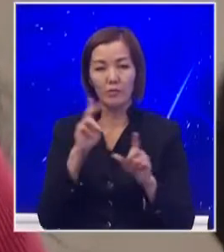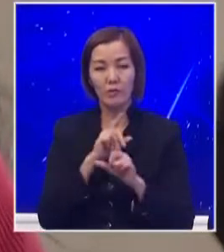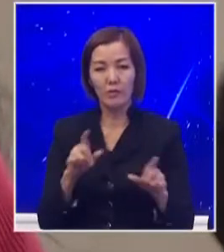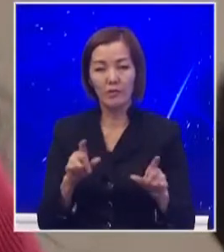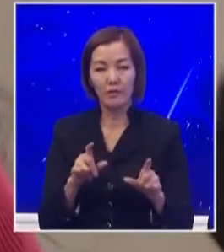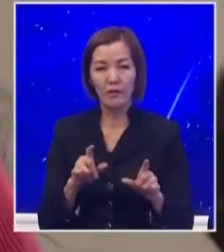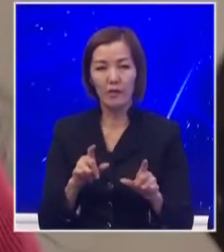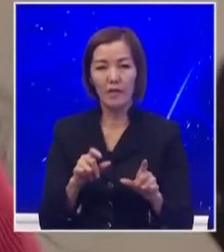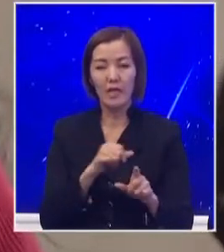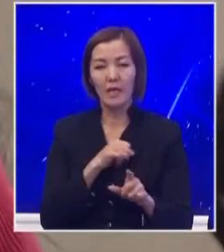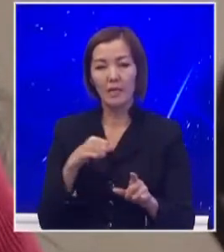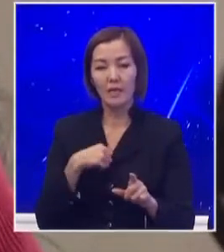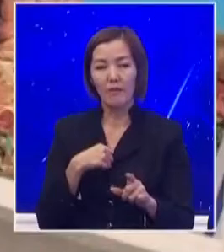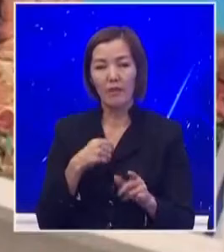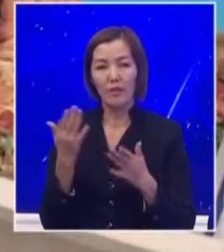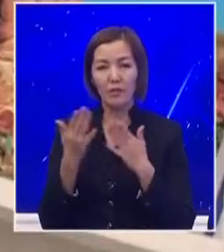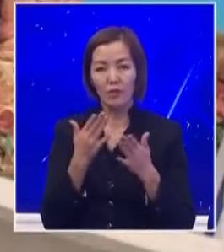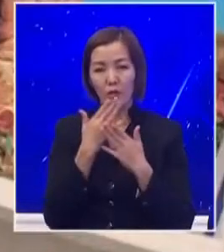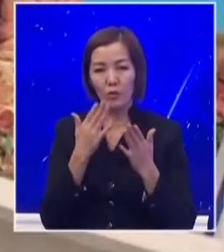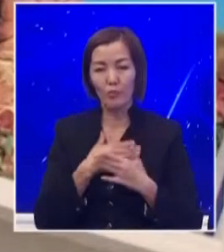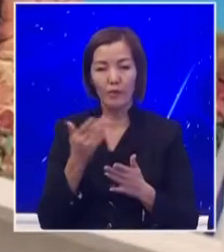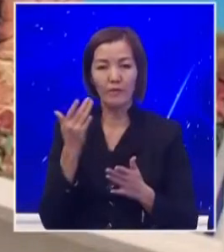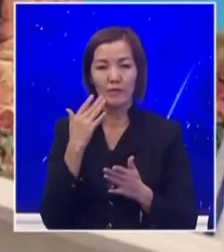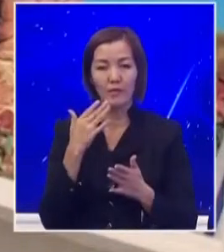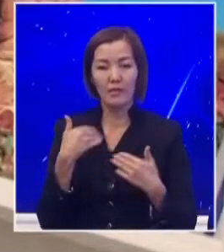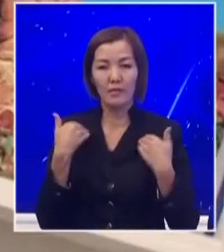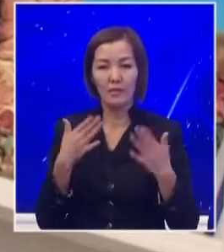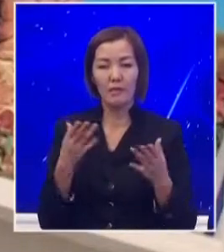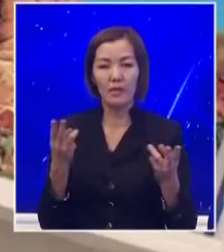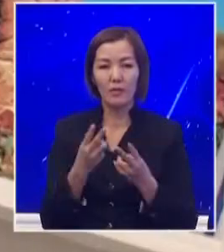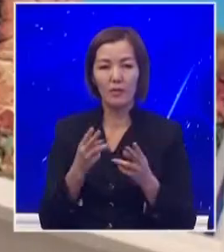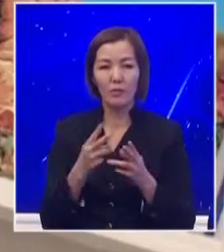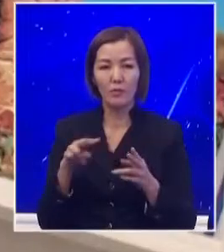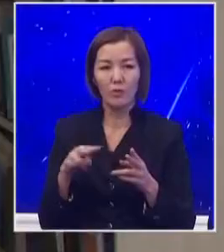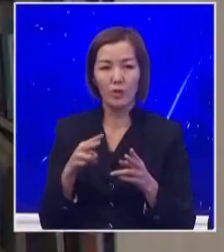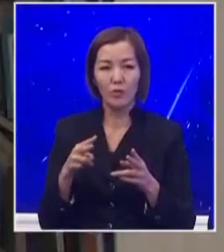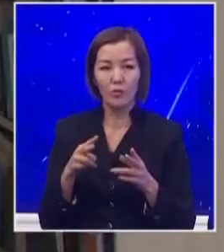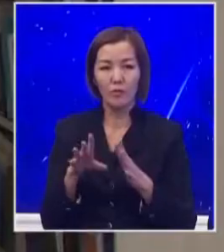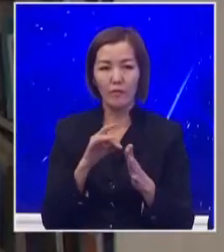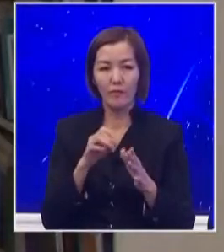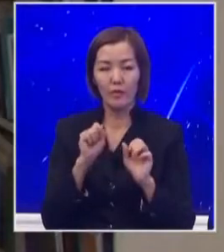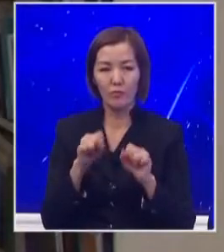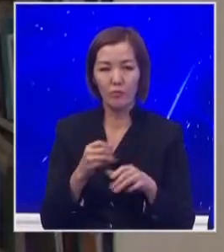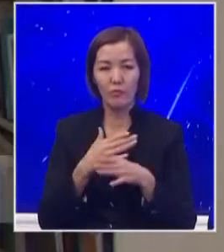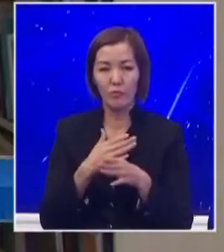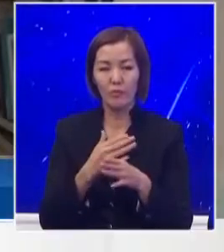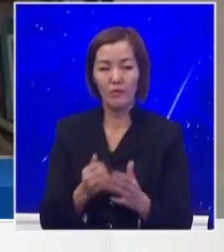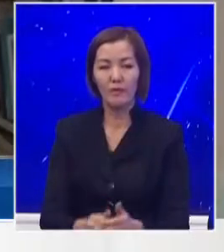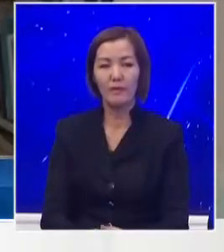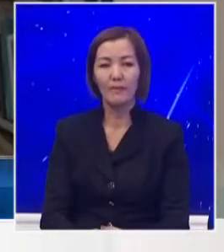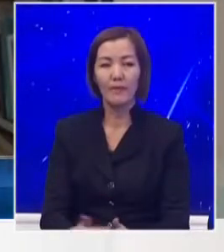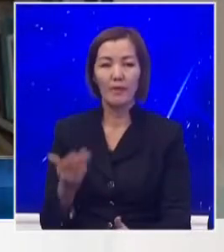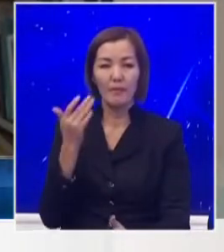заведения. Будучи сама книголюбом, женщина всегда посоветует необходимую литературу. У нас есть